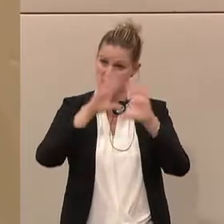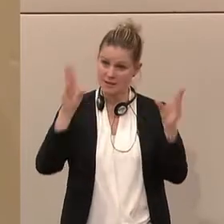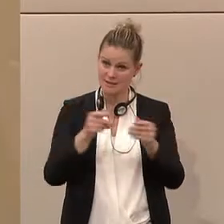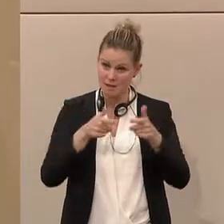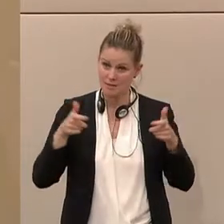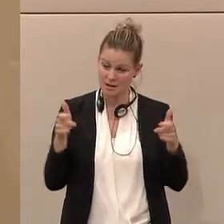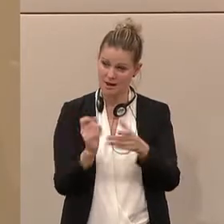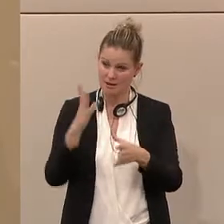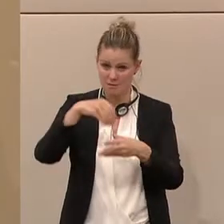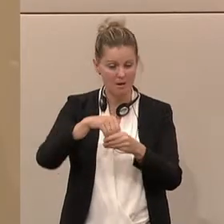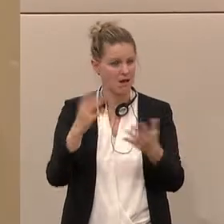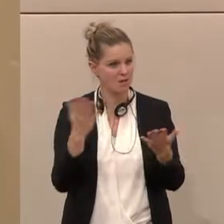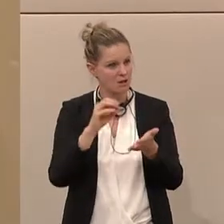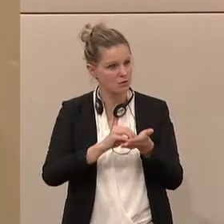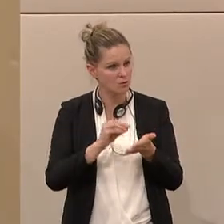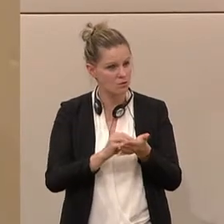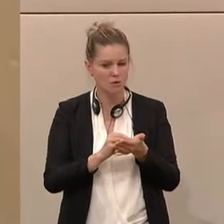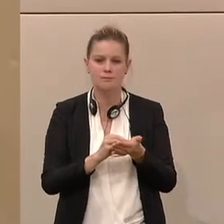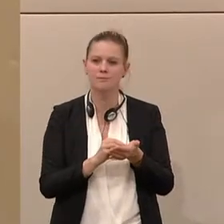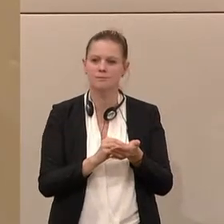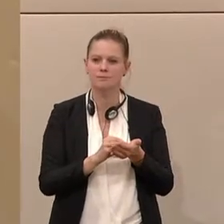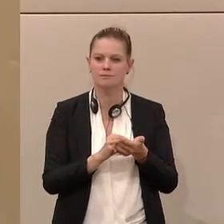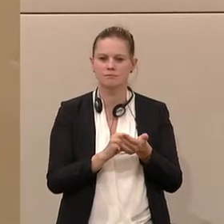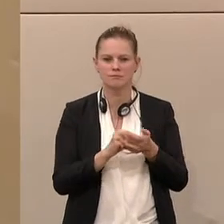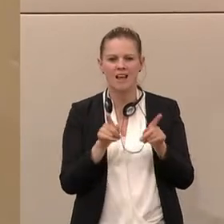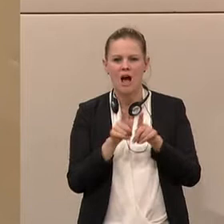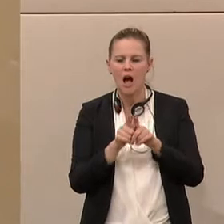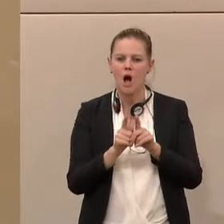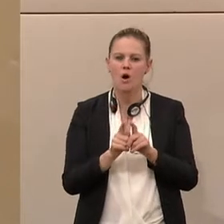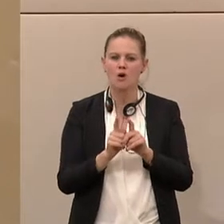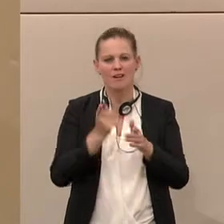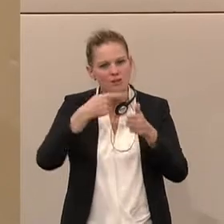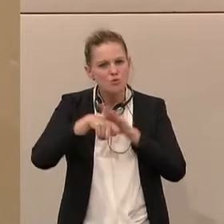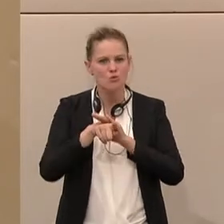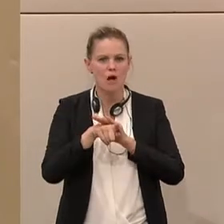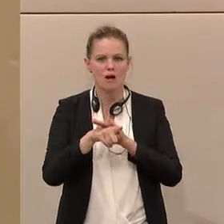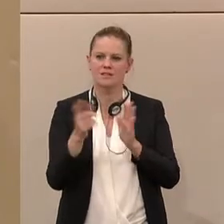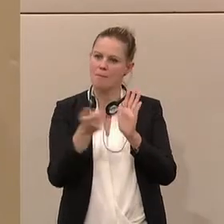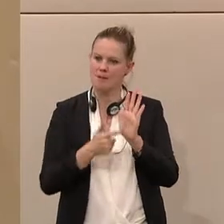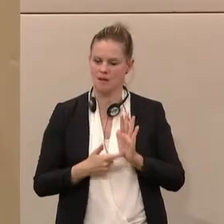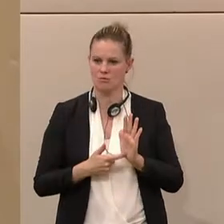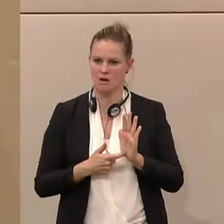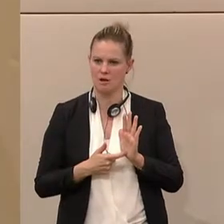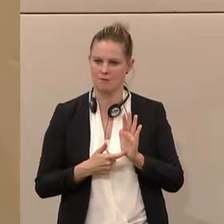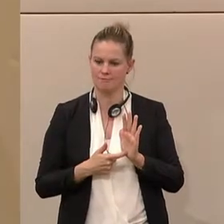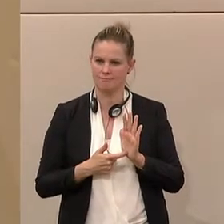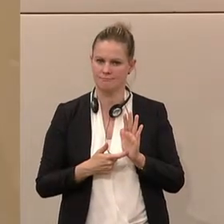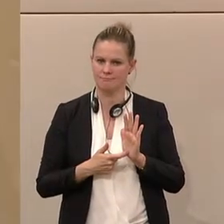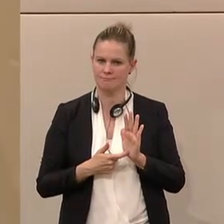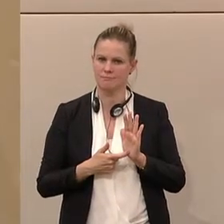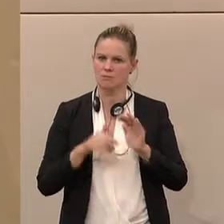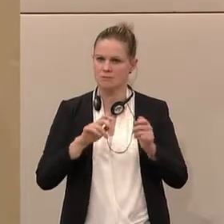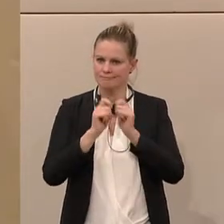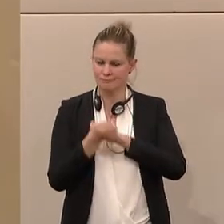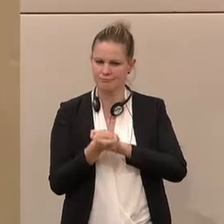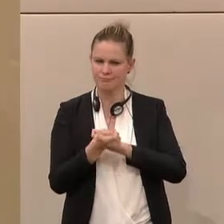Gesamtpaket gehört auch ein gewisser Ausbau der Zulassungsbedingungen. Zu den Zulassungsbedingungen möchte ich